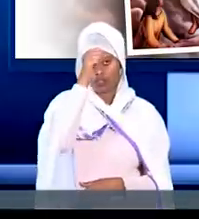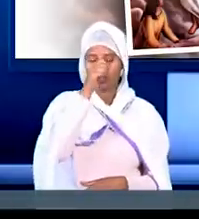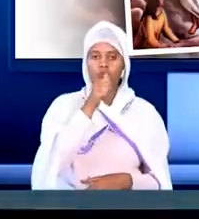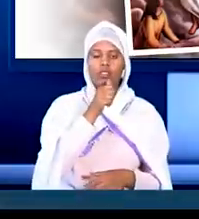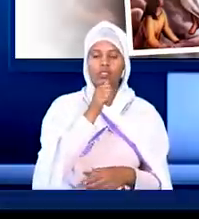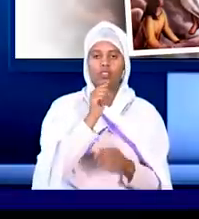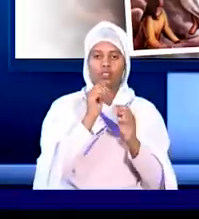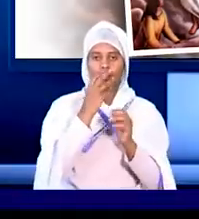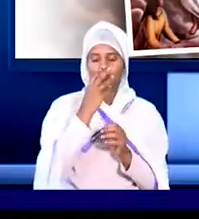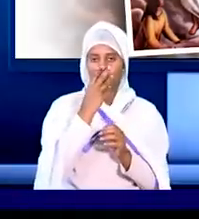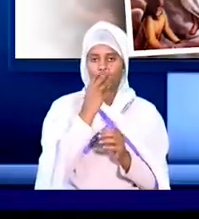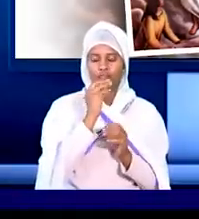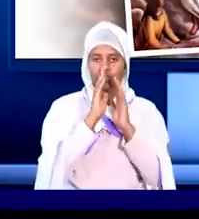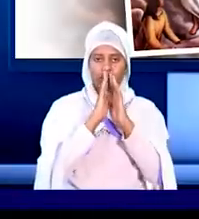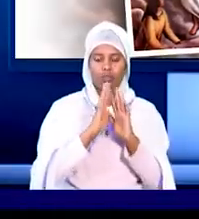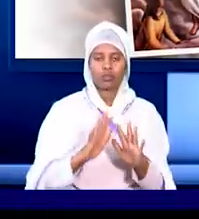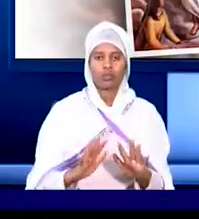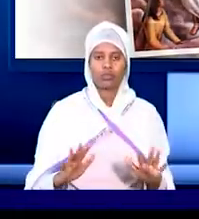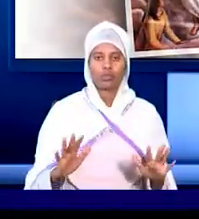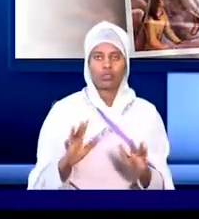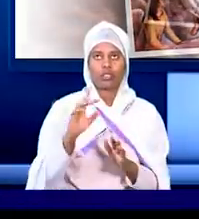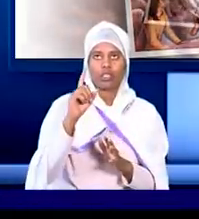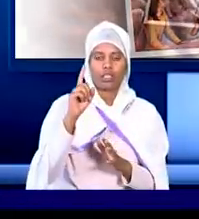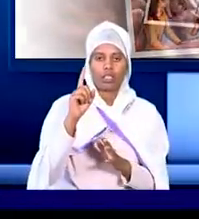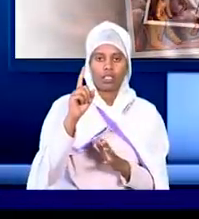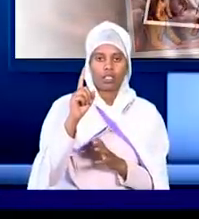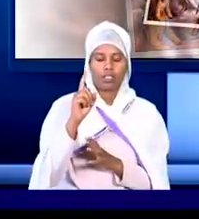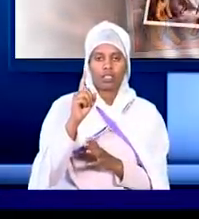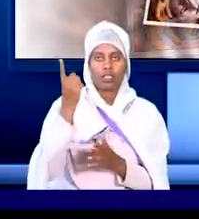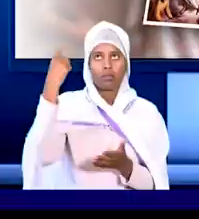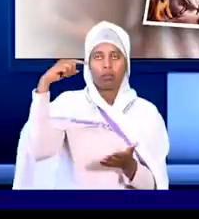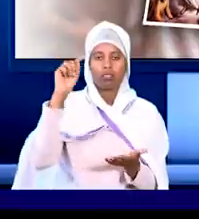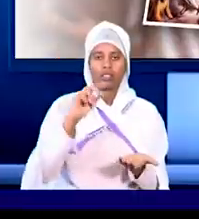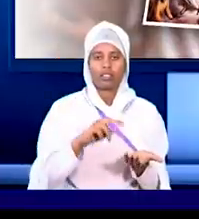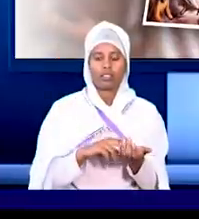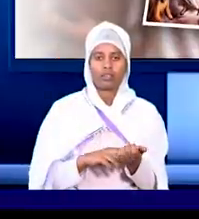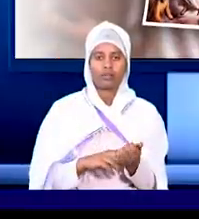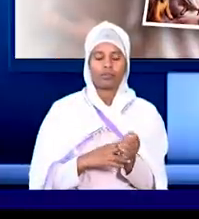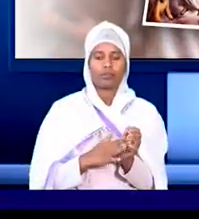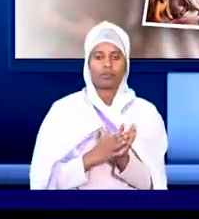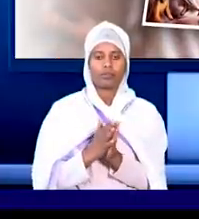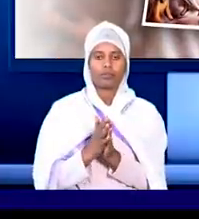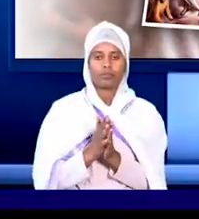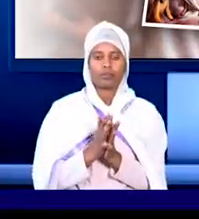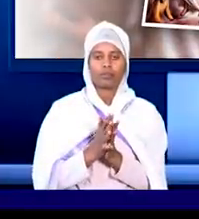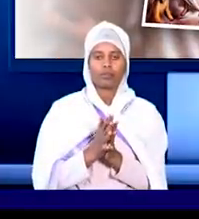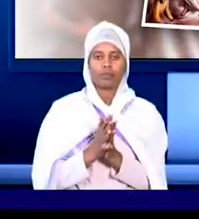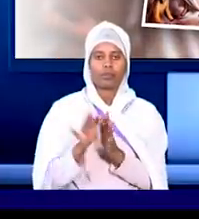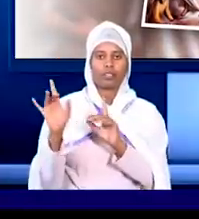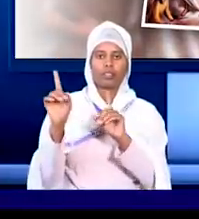በስመ አብ ወወልድ ወመንፈስ ቅዱስ አሐዱ አምላክ